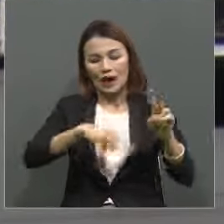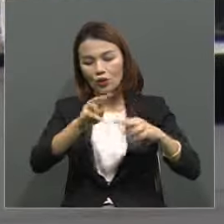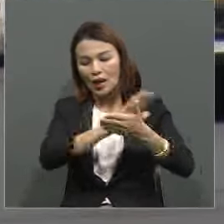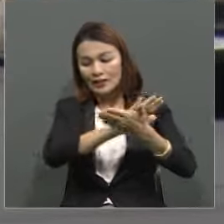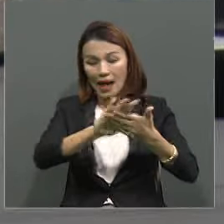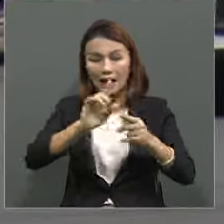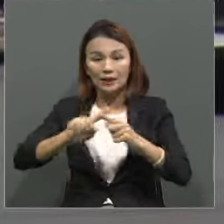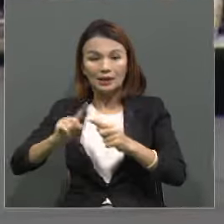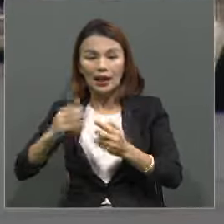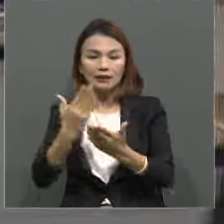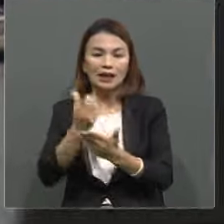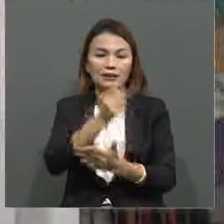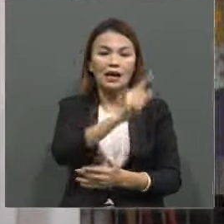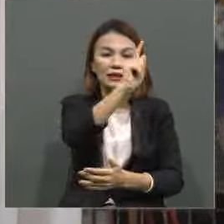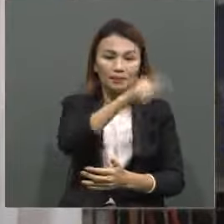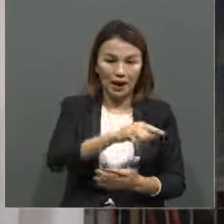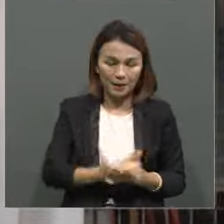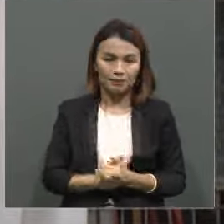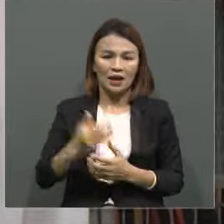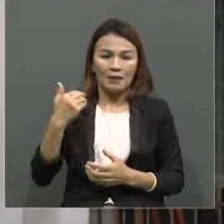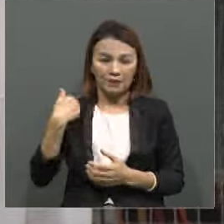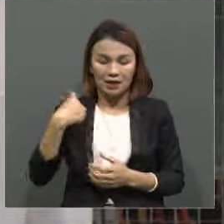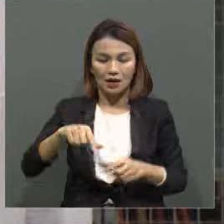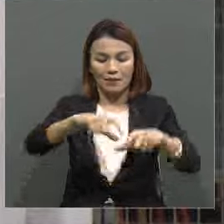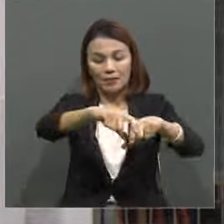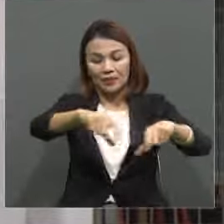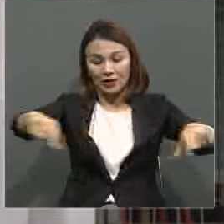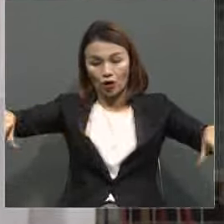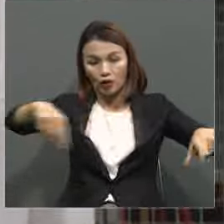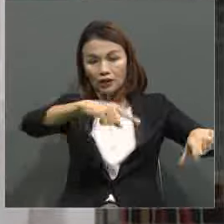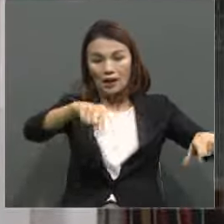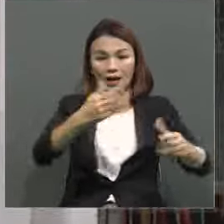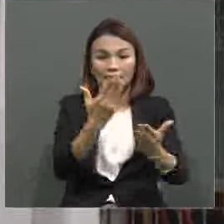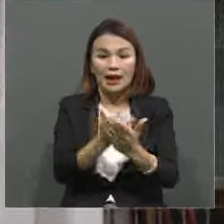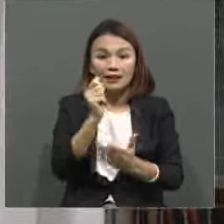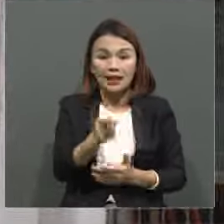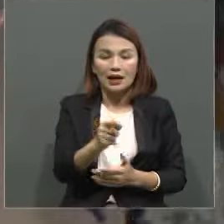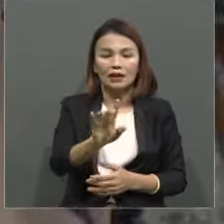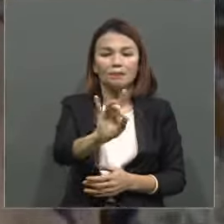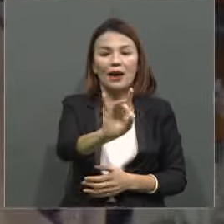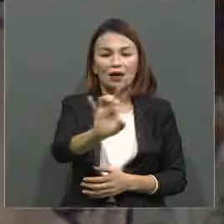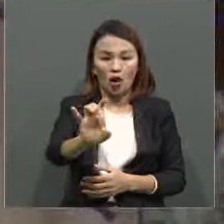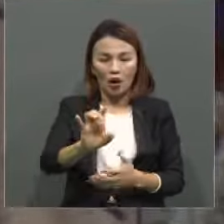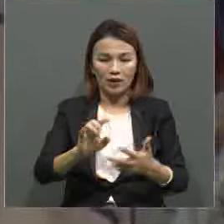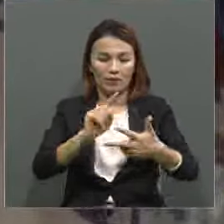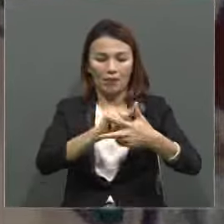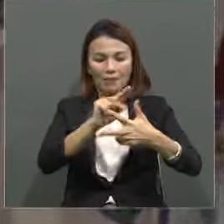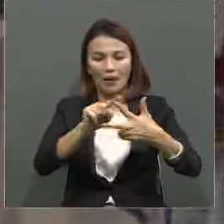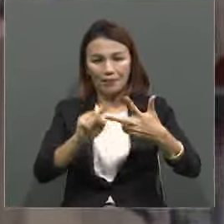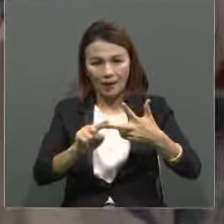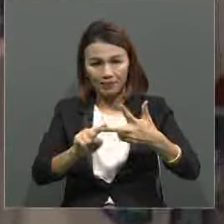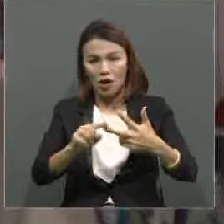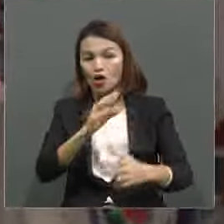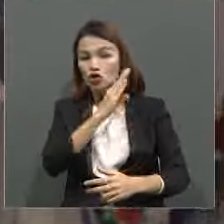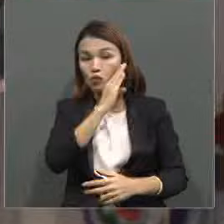และชำระค่าทำเลพื้นที่ทำการค้าริมถนนภายในตลาดแผงละ800บาทหากมีการ